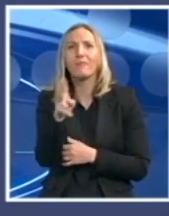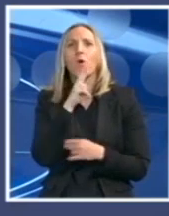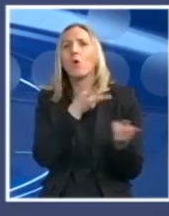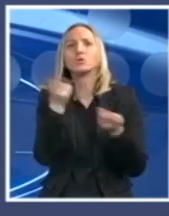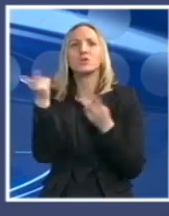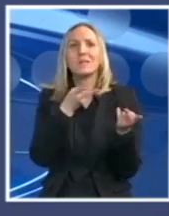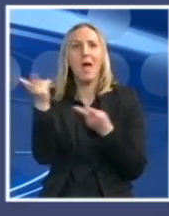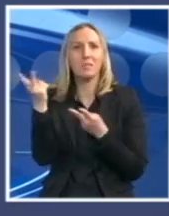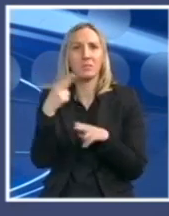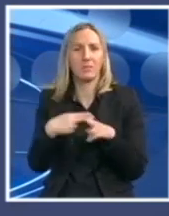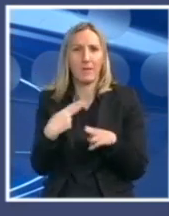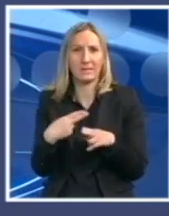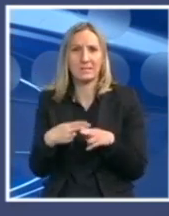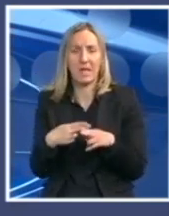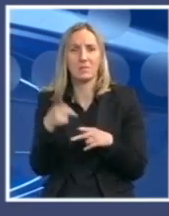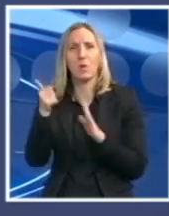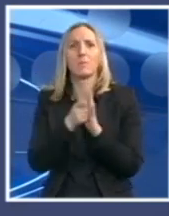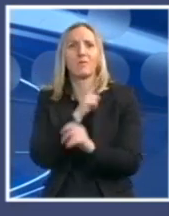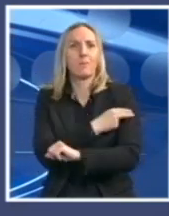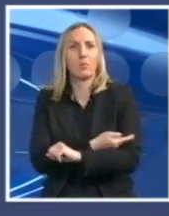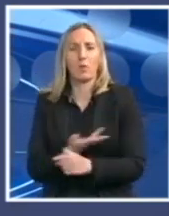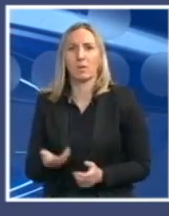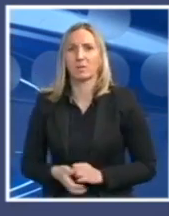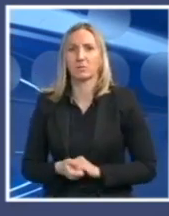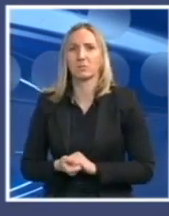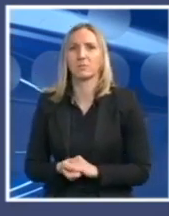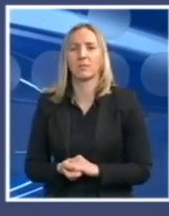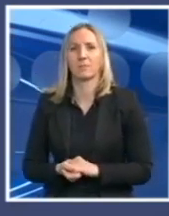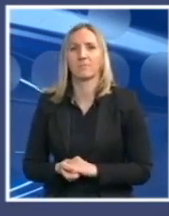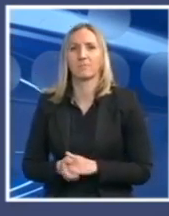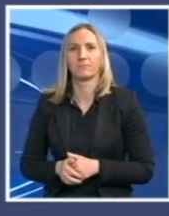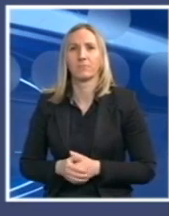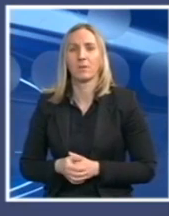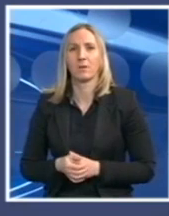upućivati pacijente u privremenu bolnicu? Hvala.